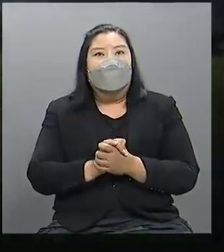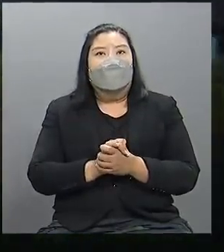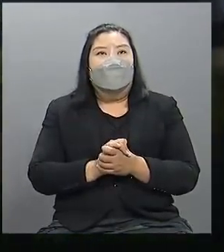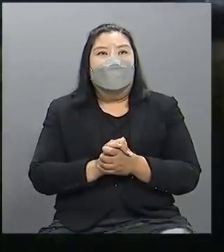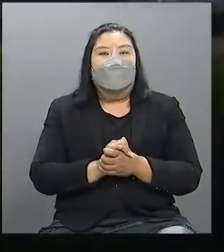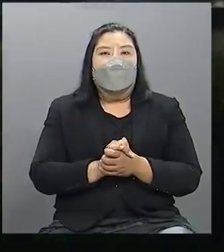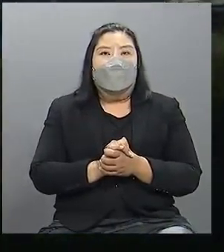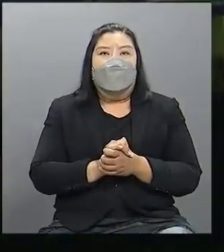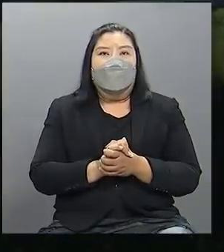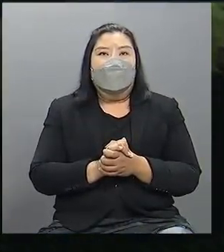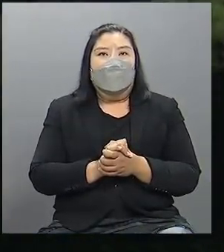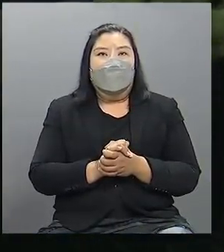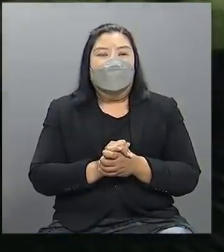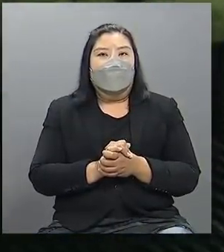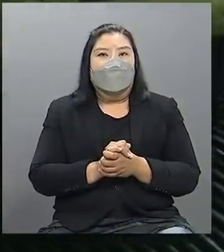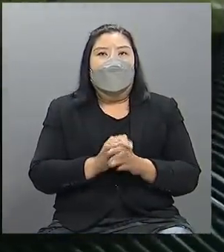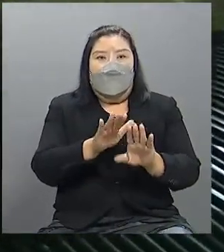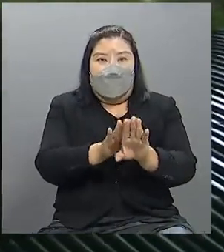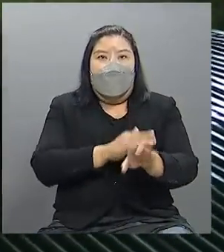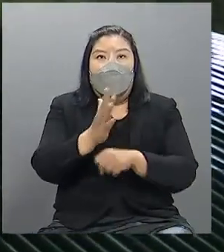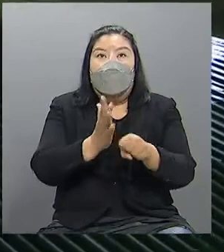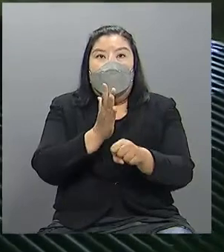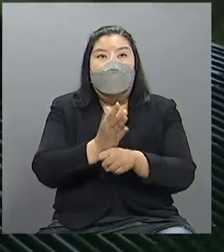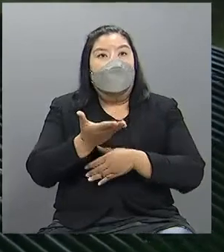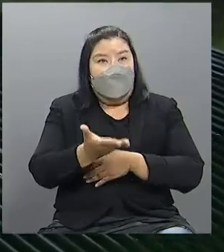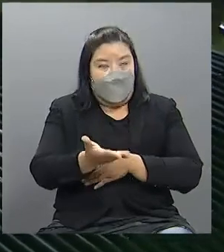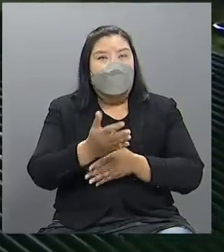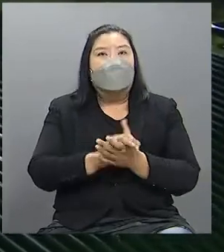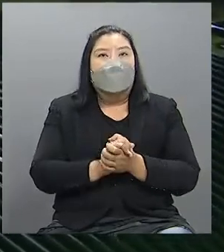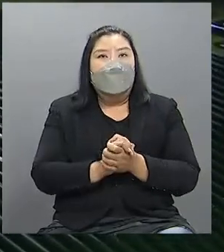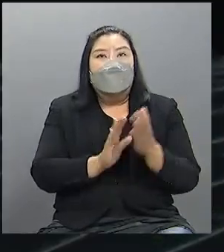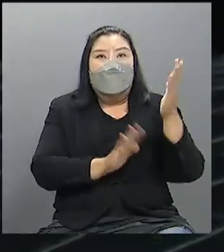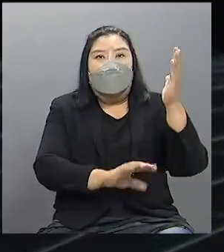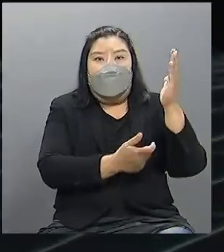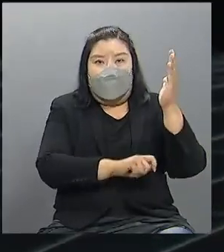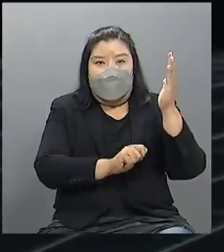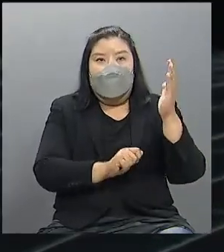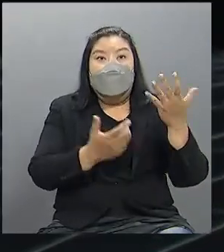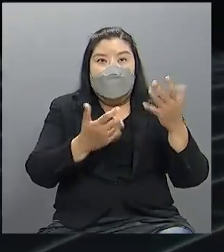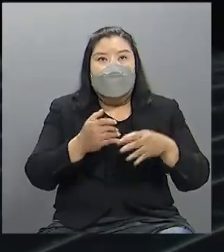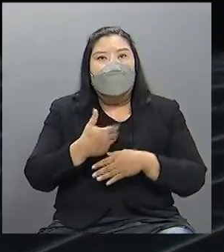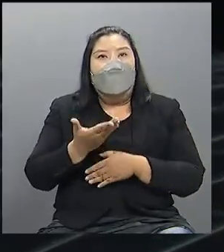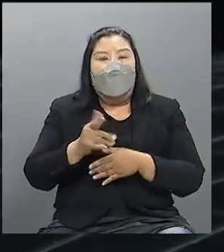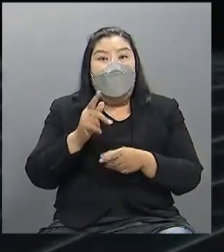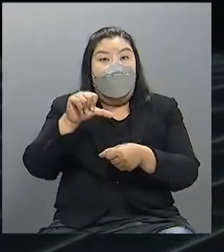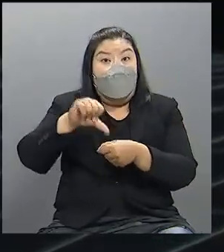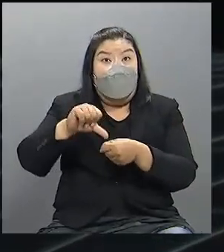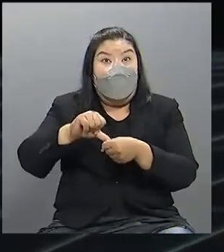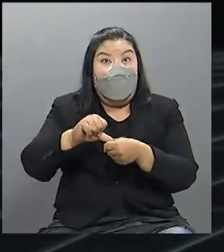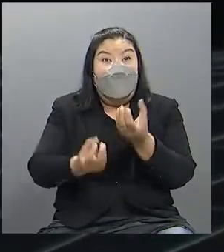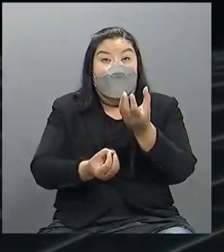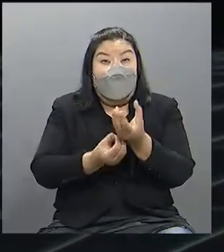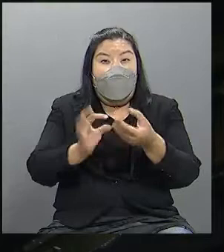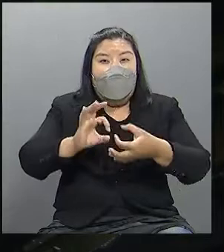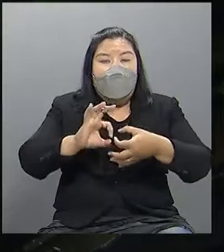เป็นเวลากว่า5ปีแล้วที่โรงงานสกัดน้ำมันปาล์มในจังหวัดกระบี่แห่งนี้ต้องเผาแก๊สจากกระบวนการหมักน้ำเสียทิ้งเพื่อลดปริมาณ